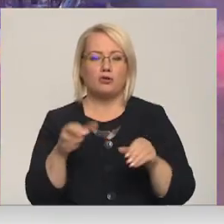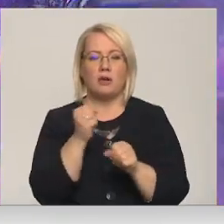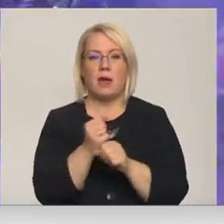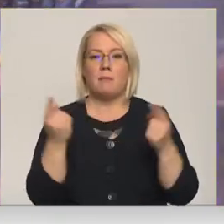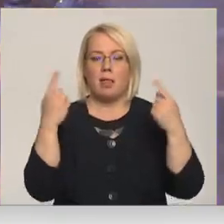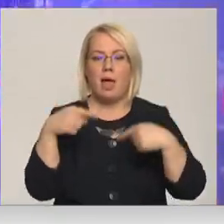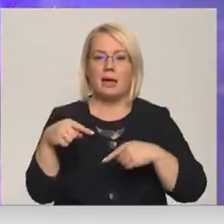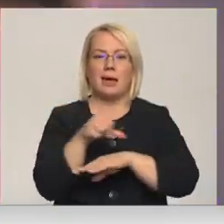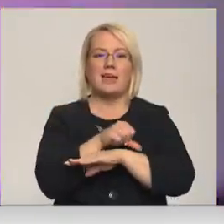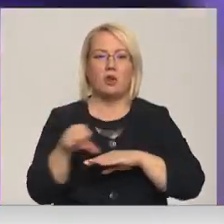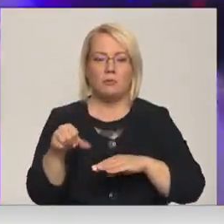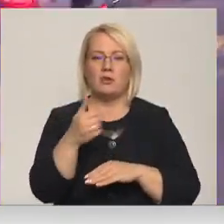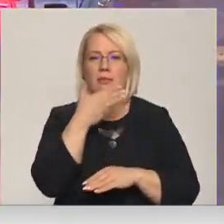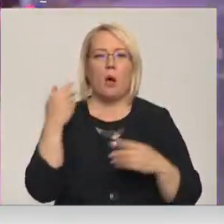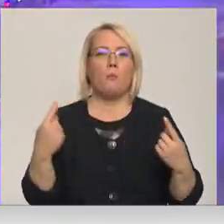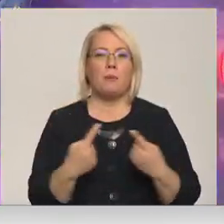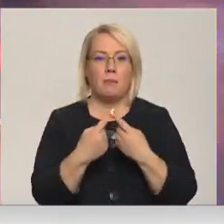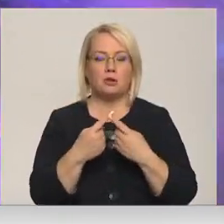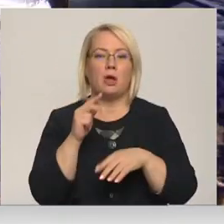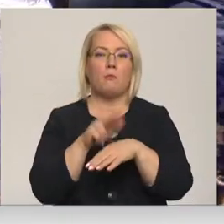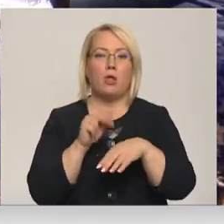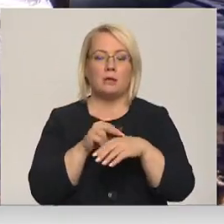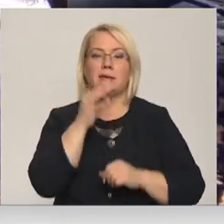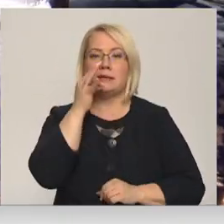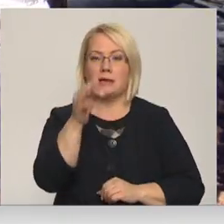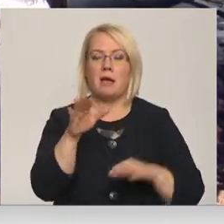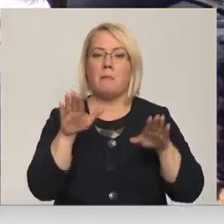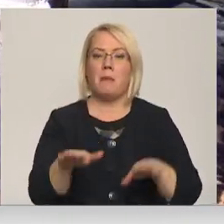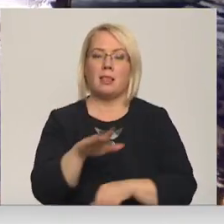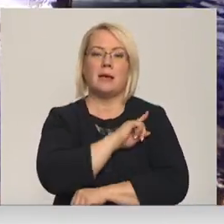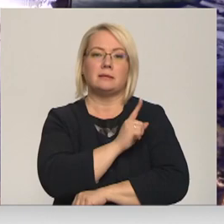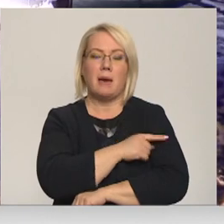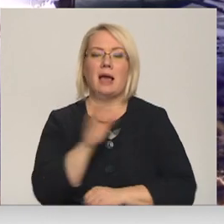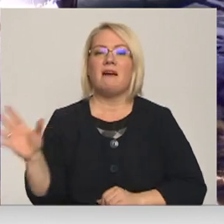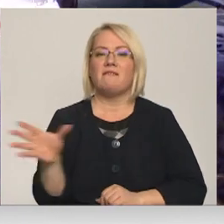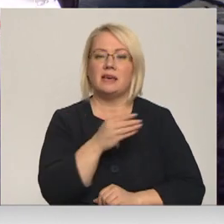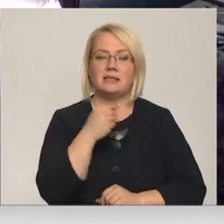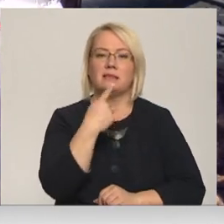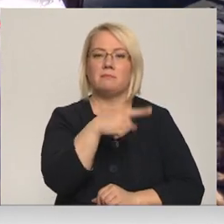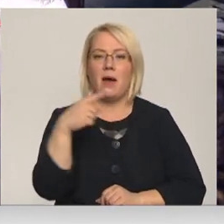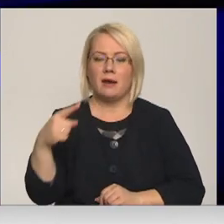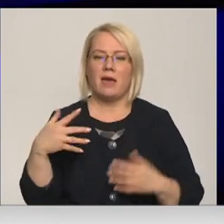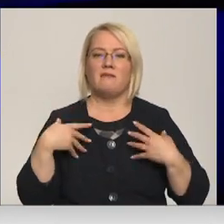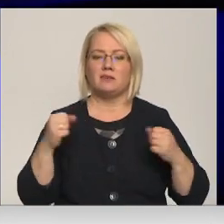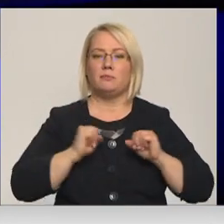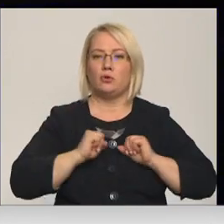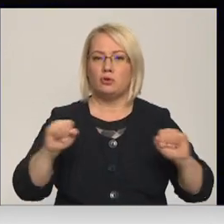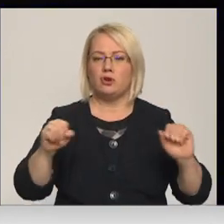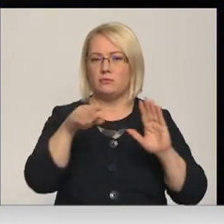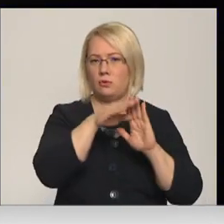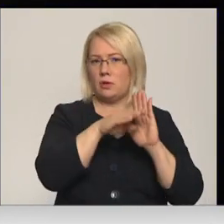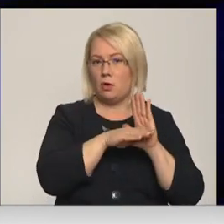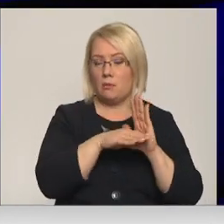laika ierobežojums netiek piemērots, policija atgādina, ka paliek spēkā visas pārējās epidemioloģiskās drošības